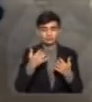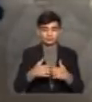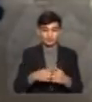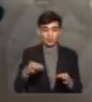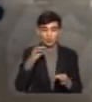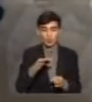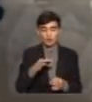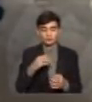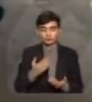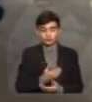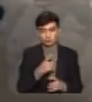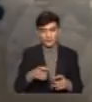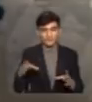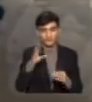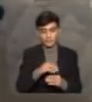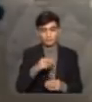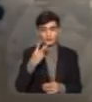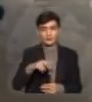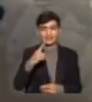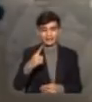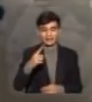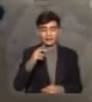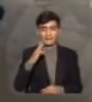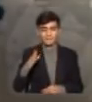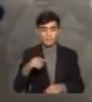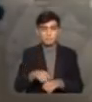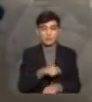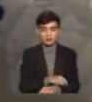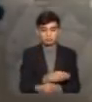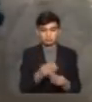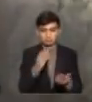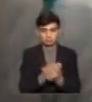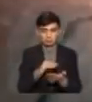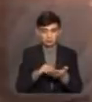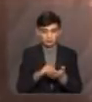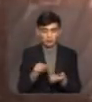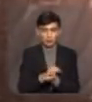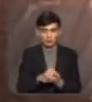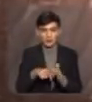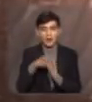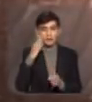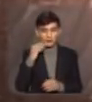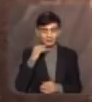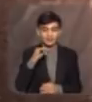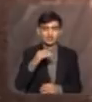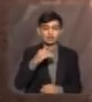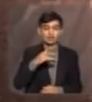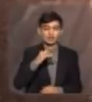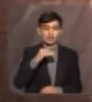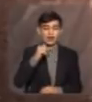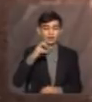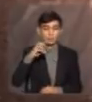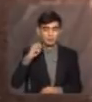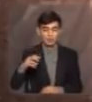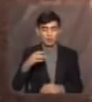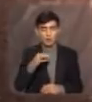адамға шаққанда әр азаматқа 21 шаршы метрден келеді екен. Бұл көрсеткіш Алматы және Жамбыл облыстарында өте төмен, ал